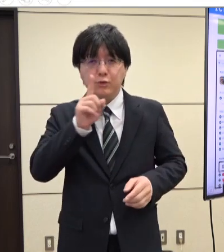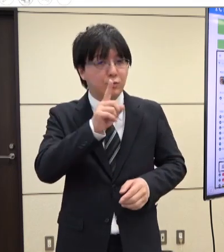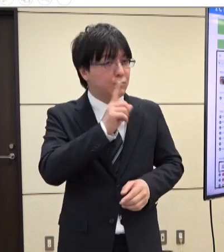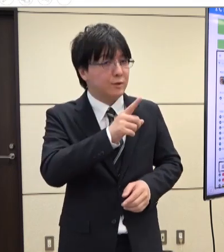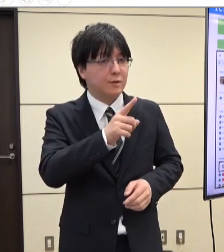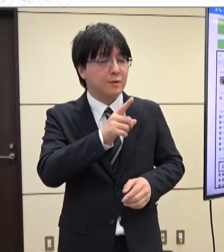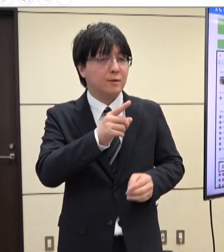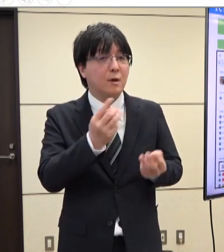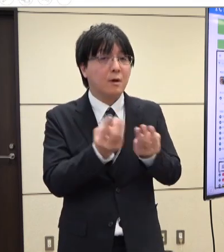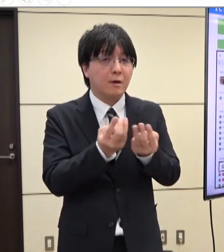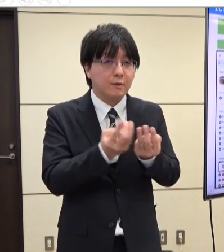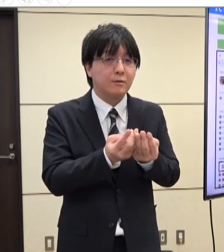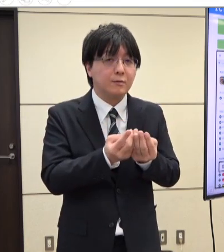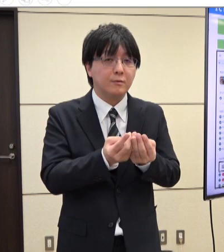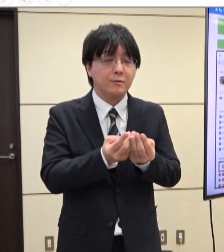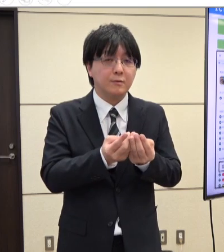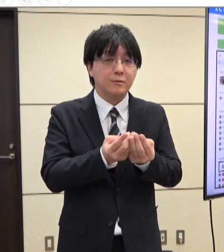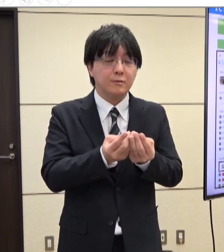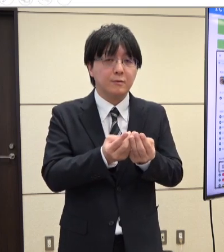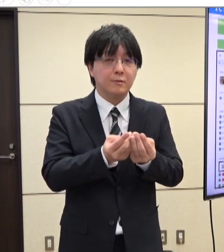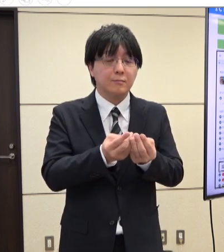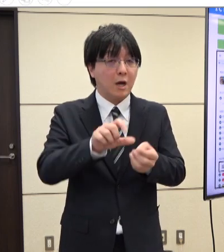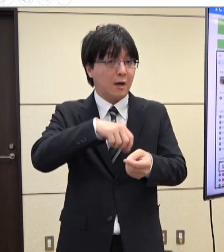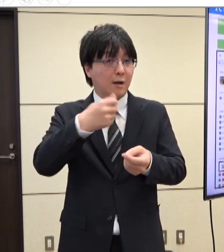ね、カレンダーから